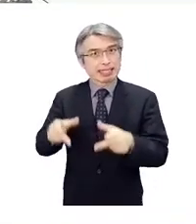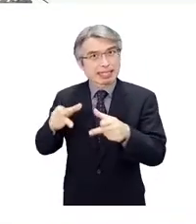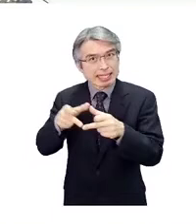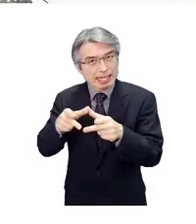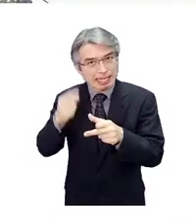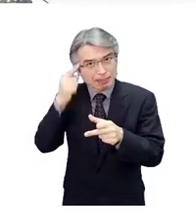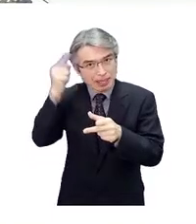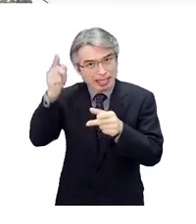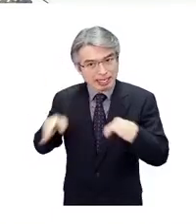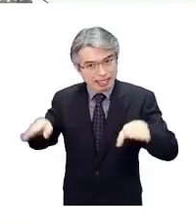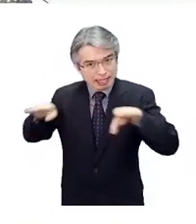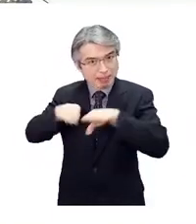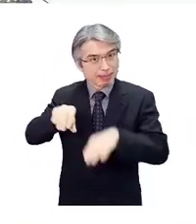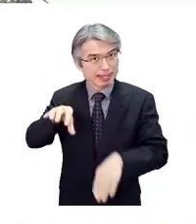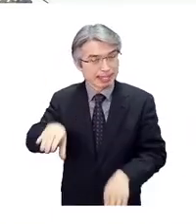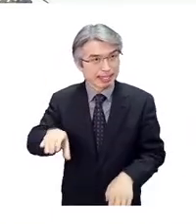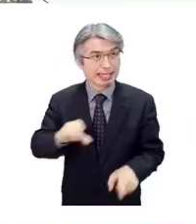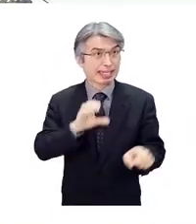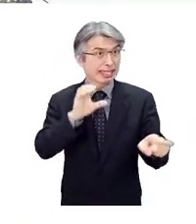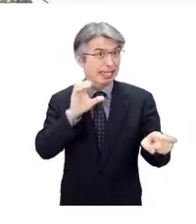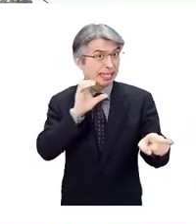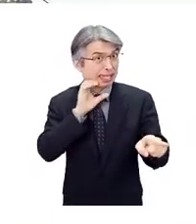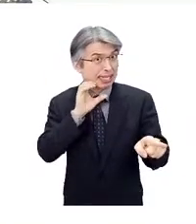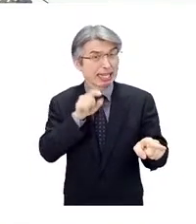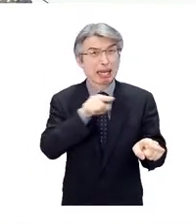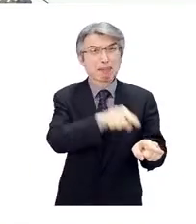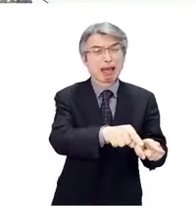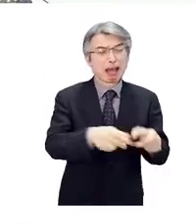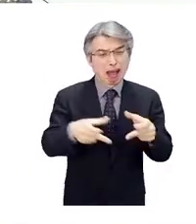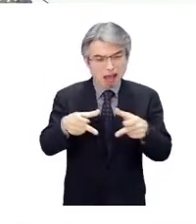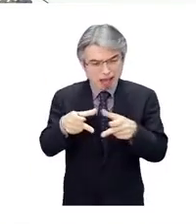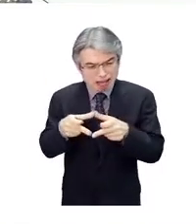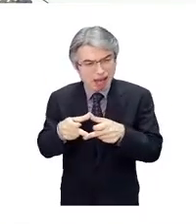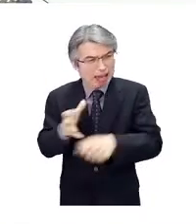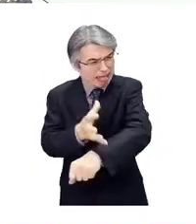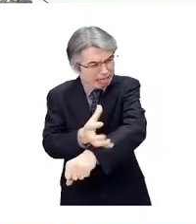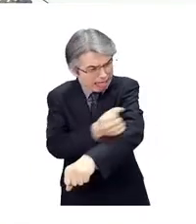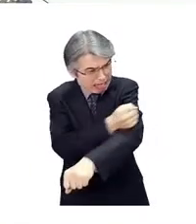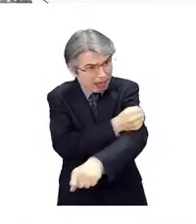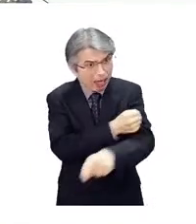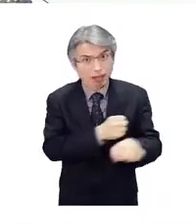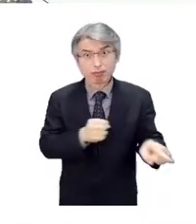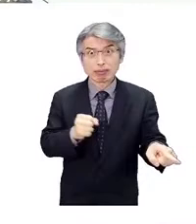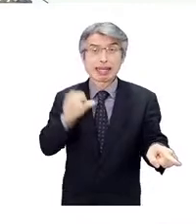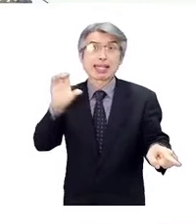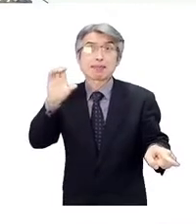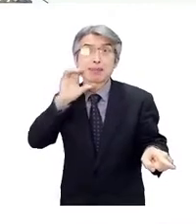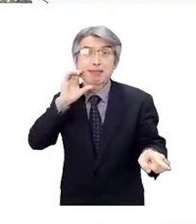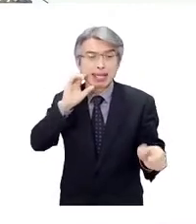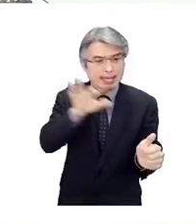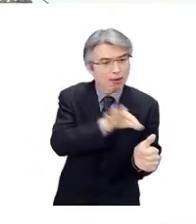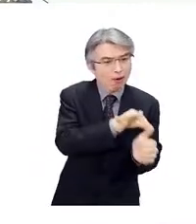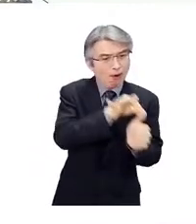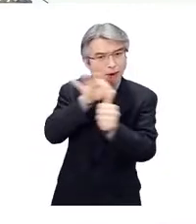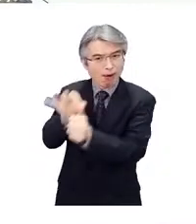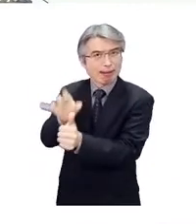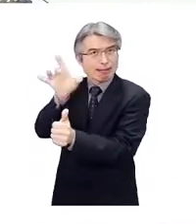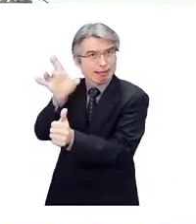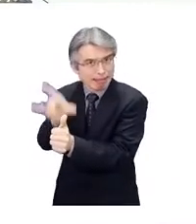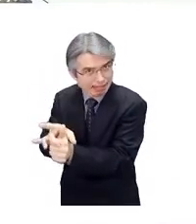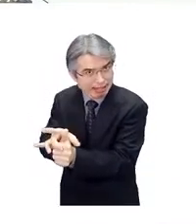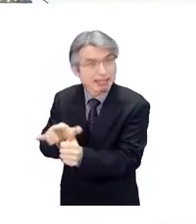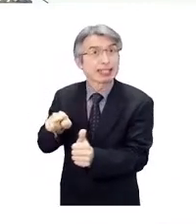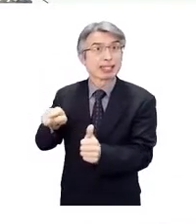한국장애인개발원에서는 중증장애인 채용 카페인 아이가 에브리싱 사업을 진행하고 있습니다. 본 사업은 한국장애인개발원과 공공